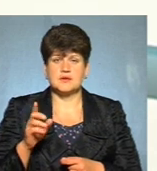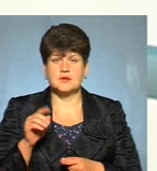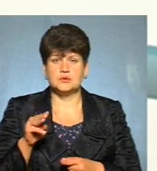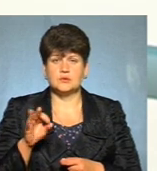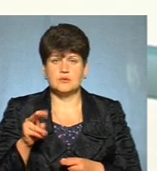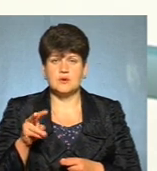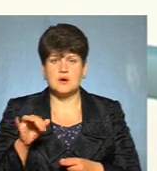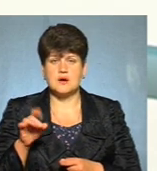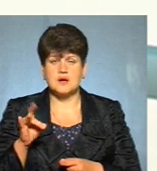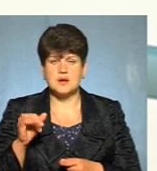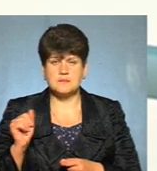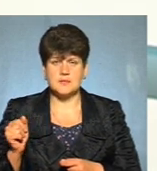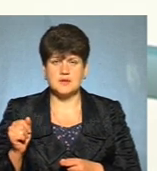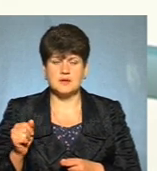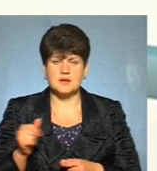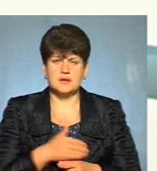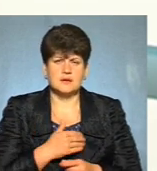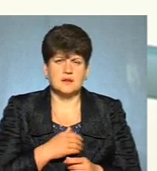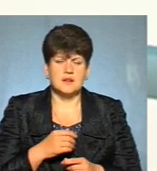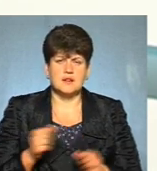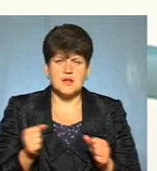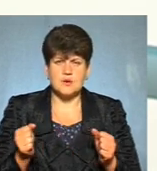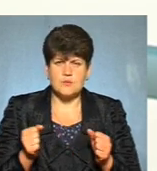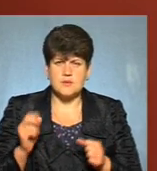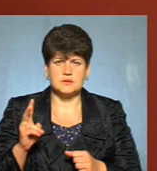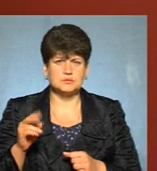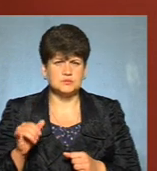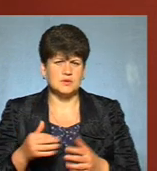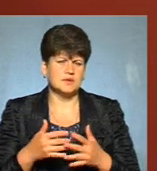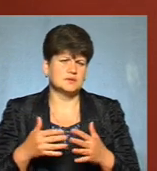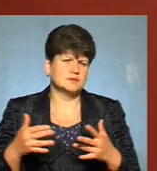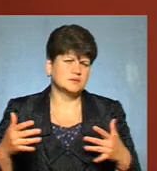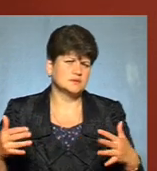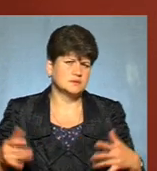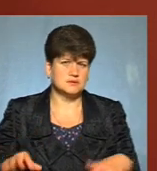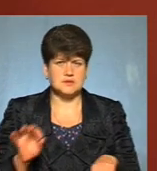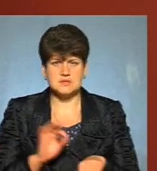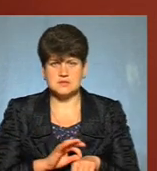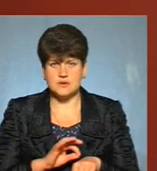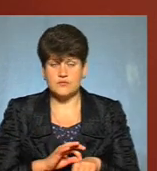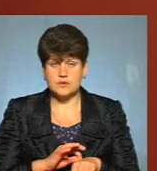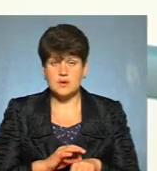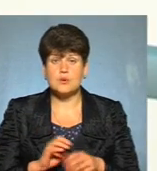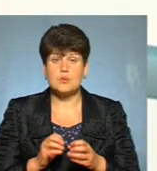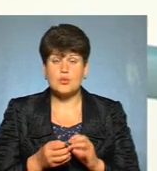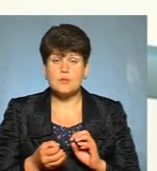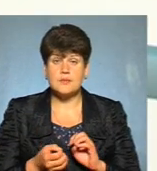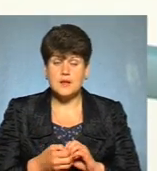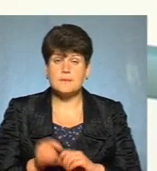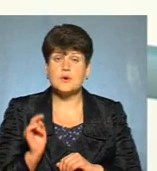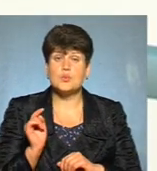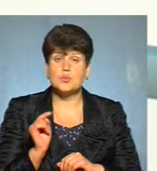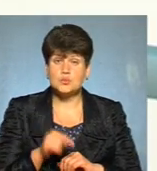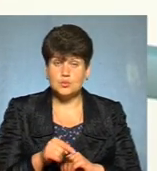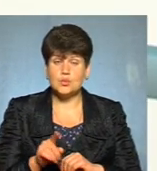тулеремії, лихоманки ку і багатьох ще інших захворювань. І проблема в тому, що